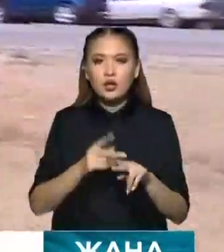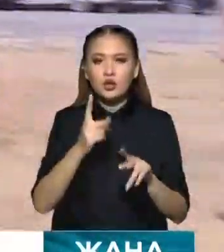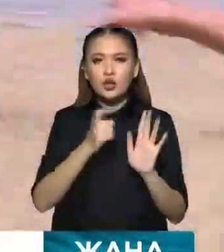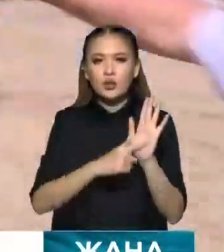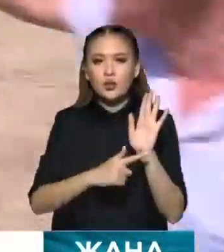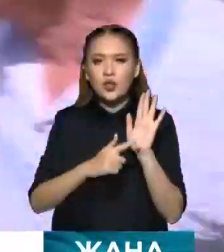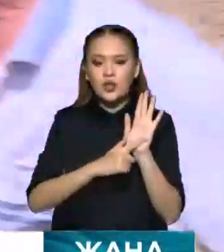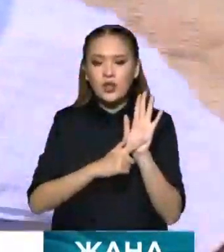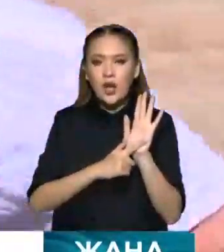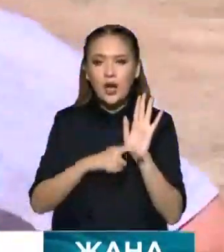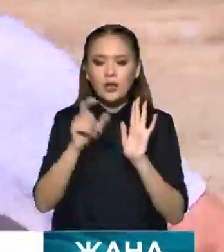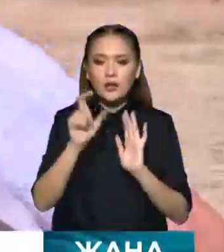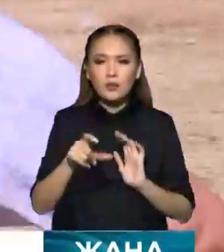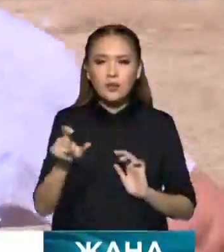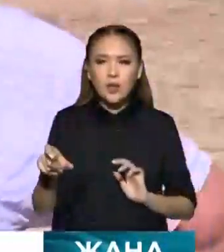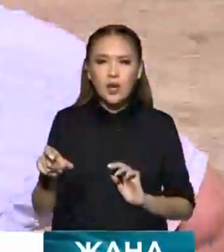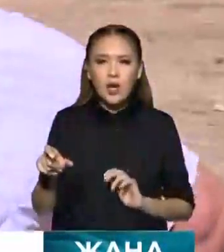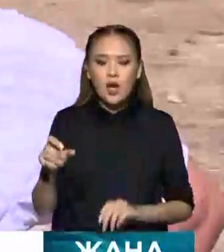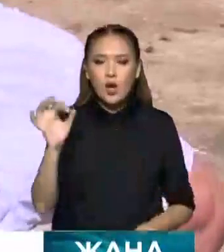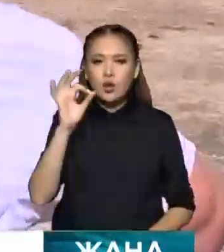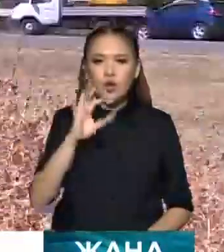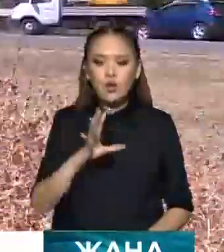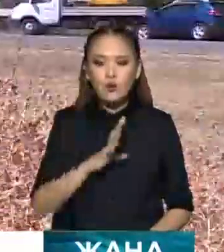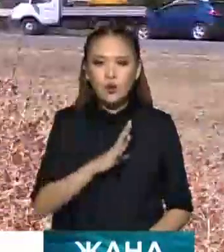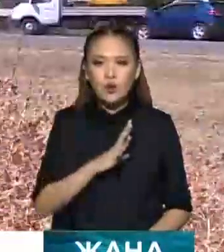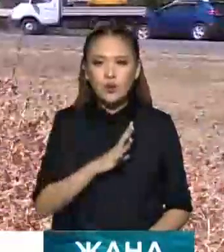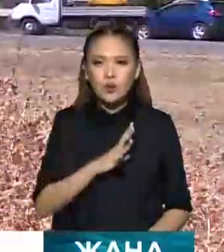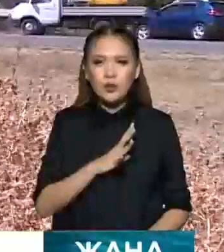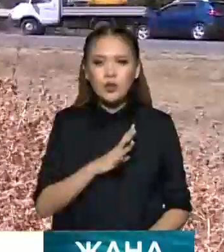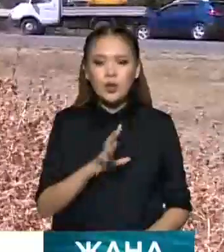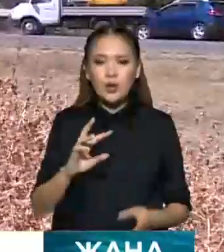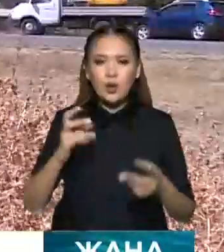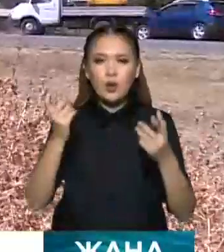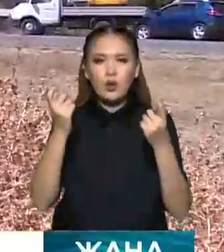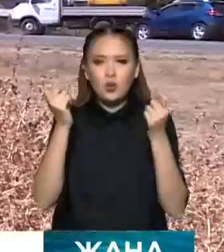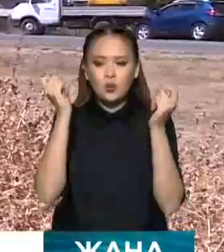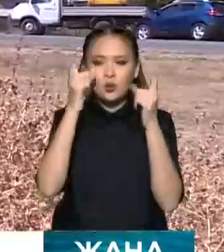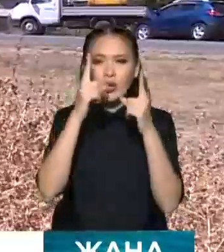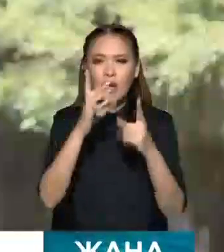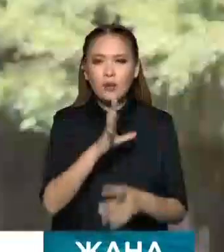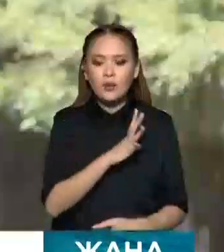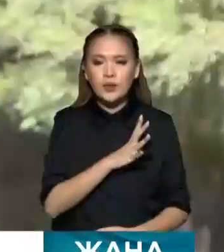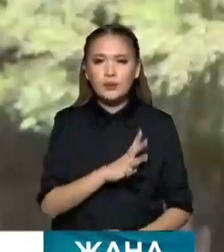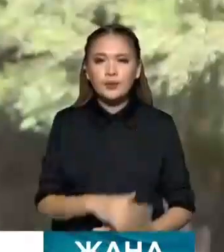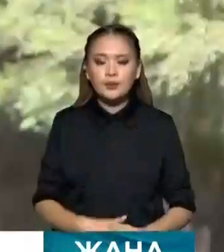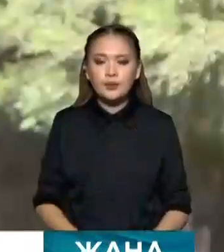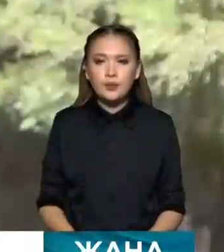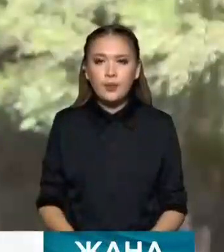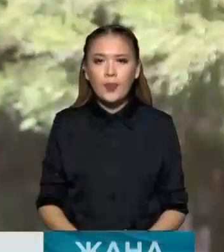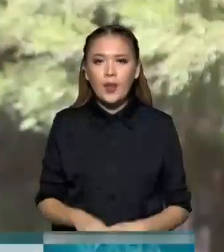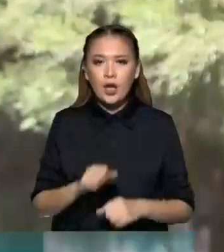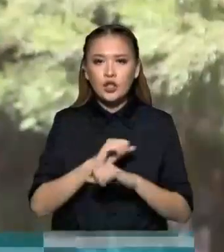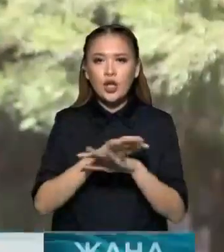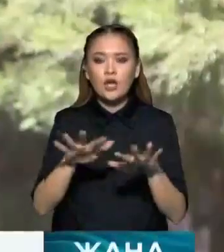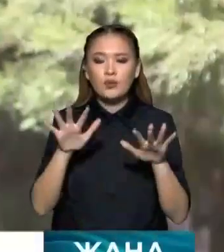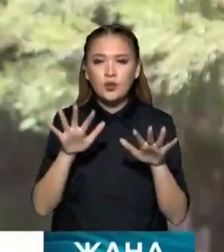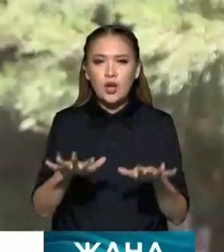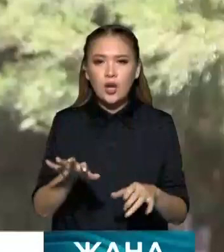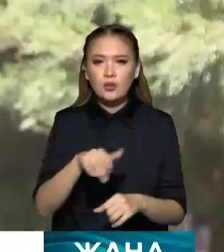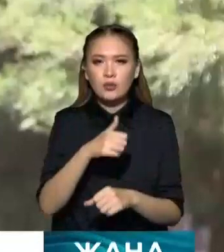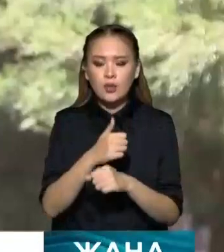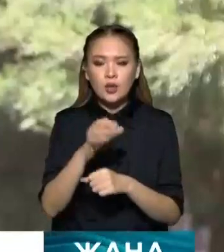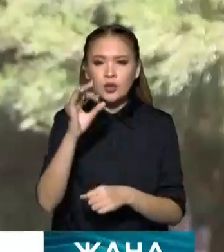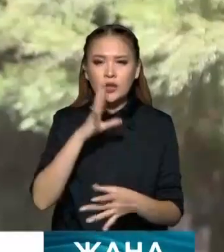азаматтың 6500 гектар жерді мақсатсыз пайдаланып отырғаны анықталыпты. Жайылым жерлерді басқару схемасын бекітіп